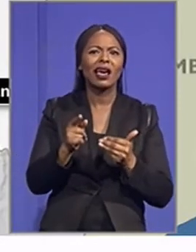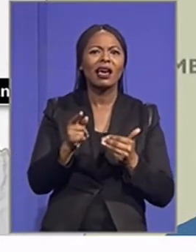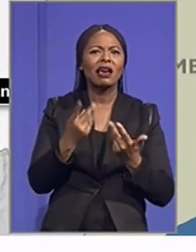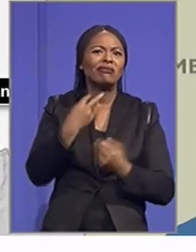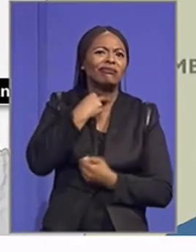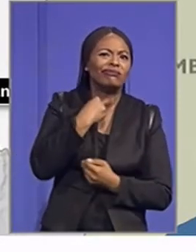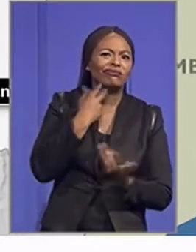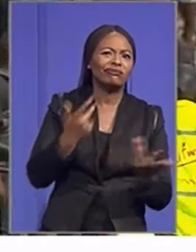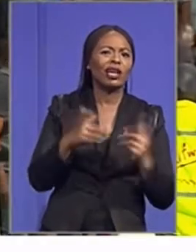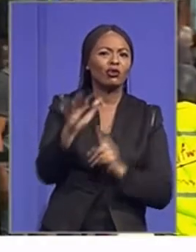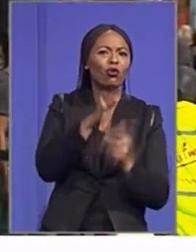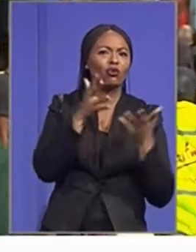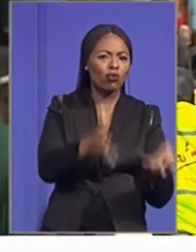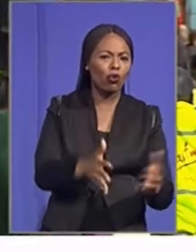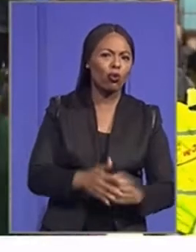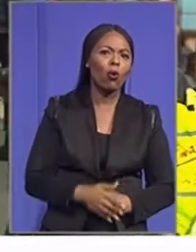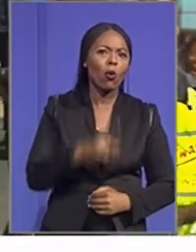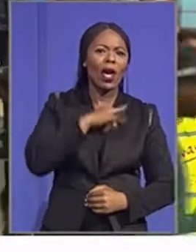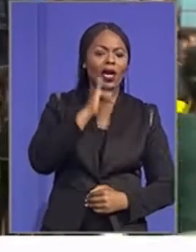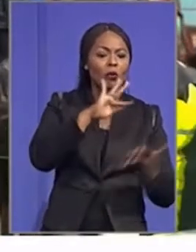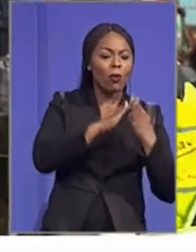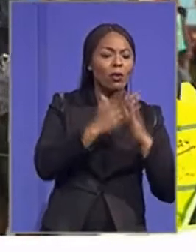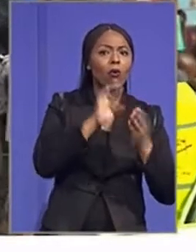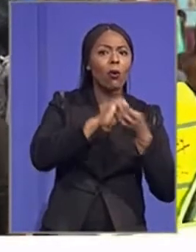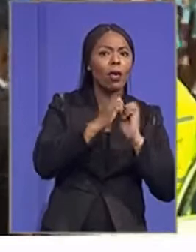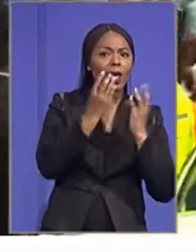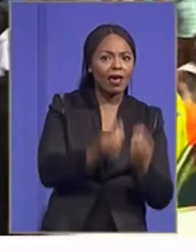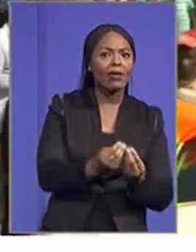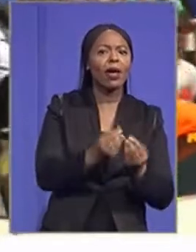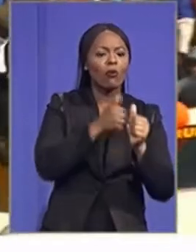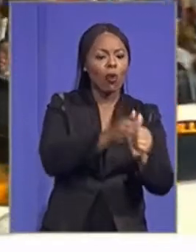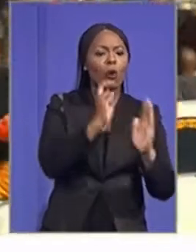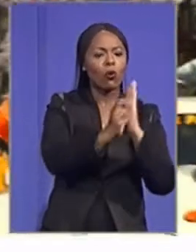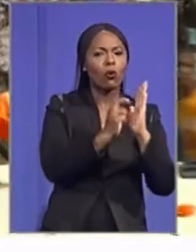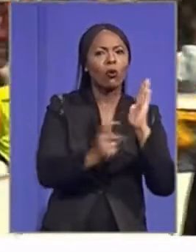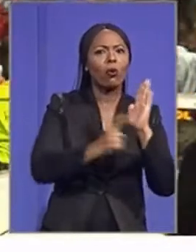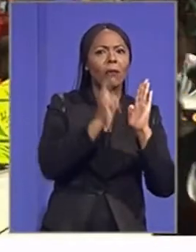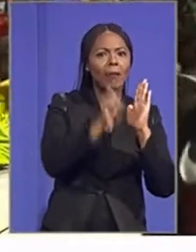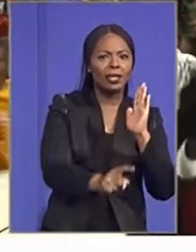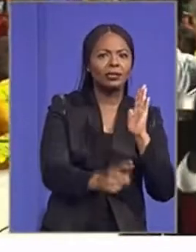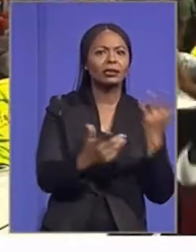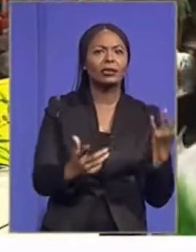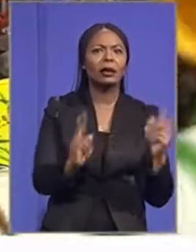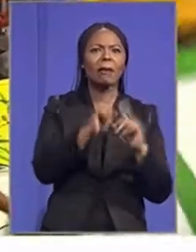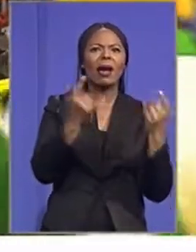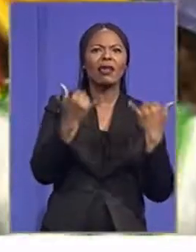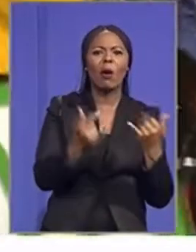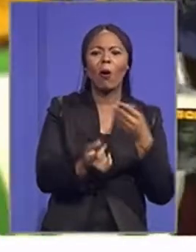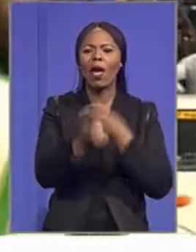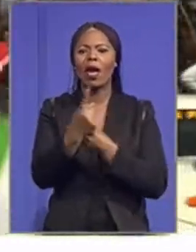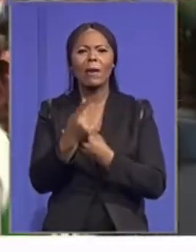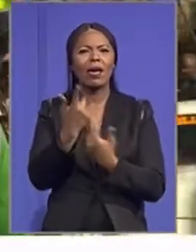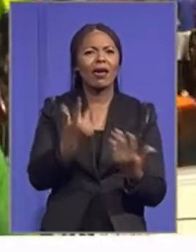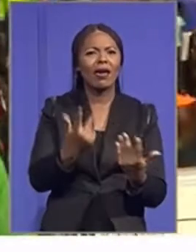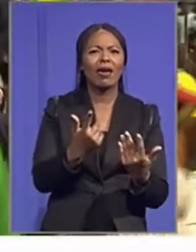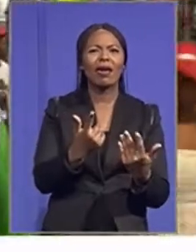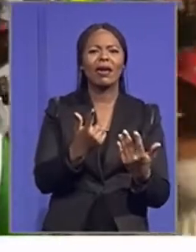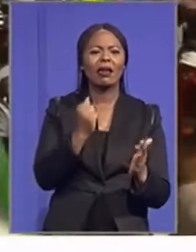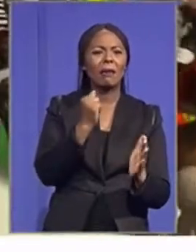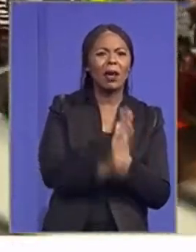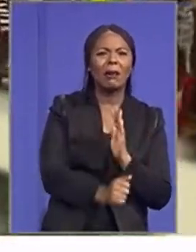lebane le mathata ho tshwantse ho latela melao ya naha. Se re bonang se tswella mo ditlalehong ho tshwana le taba ya